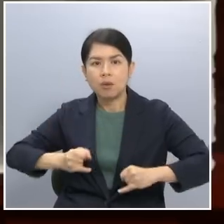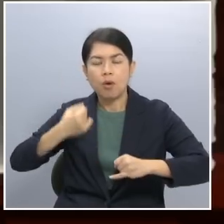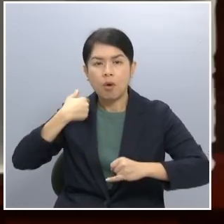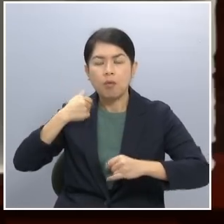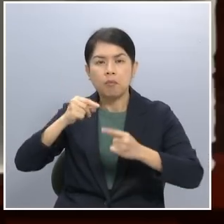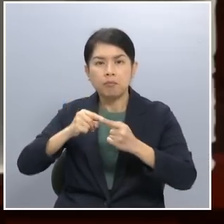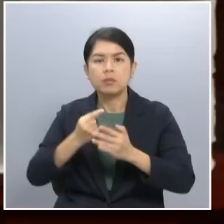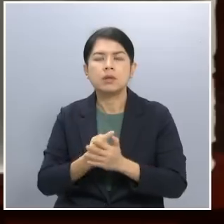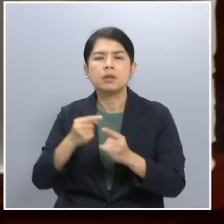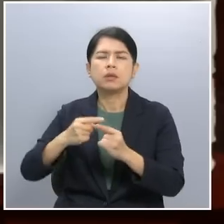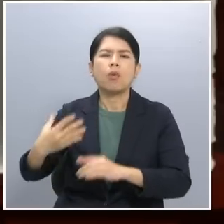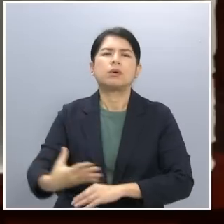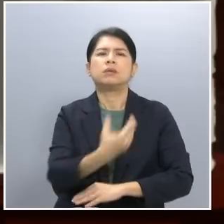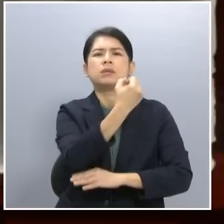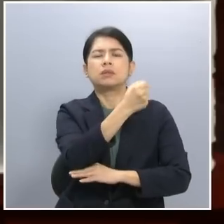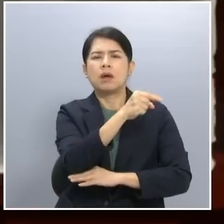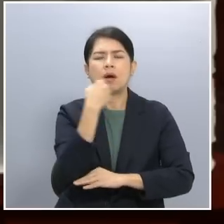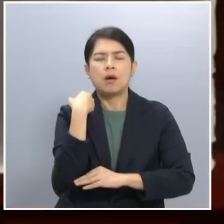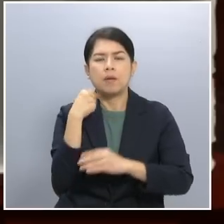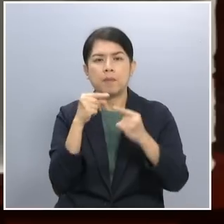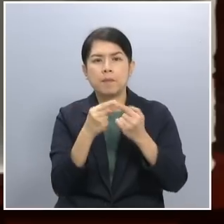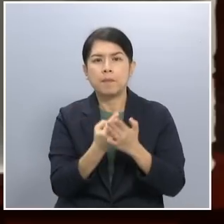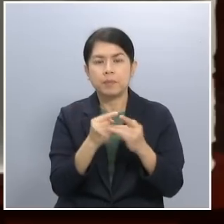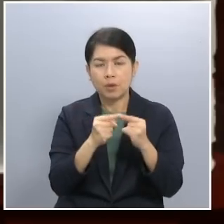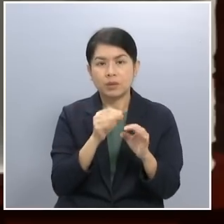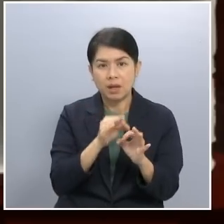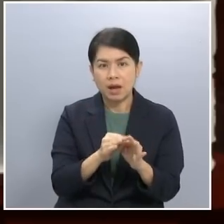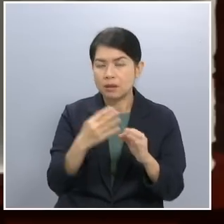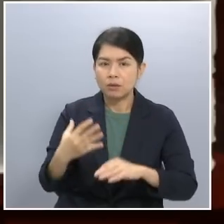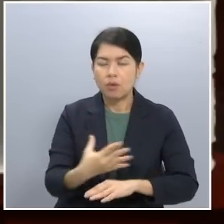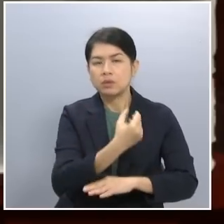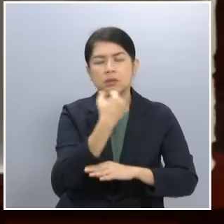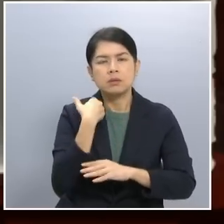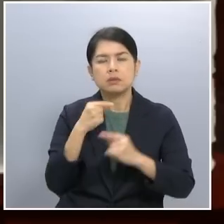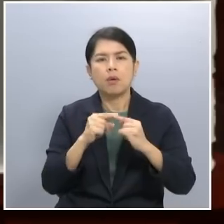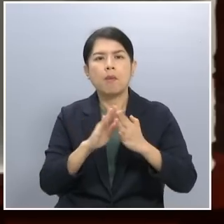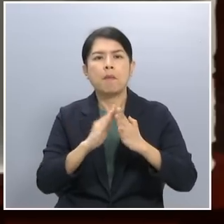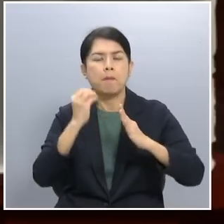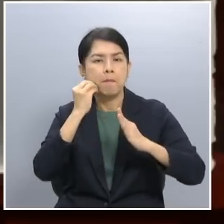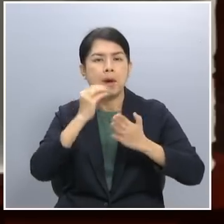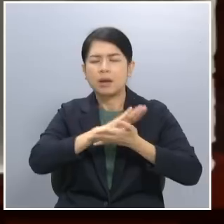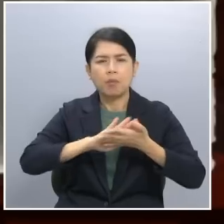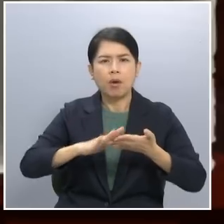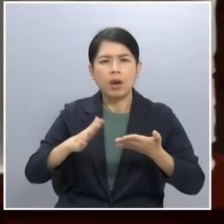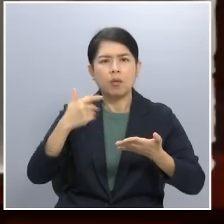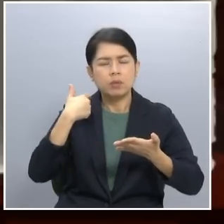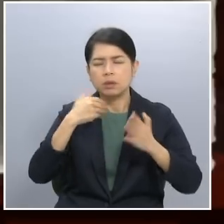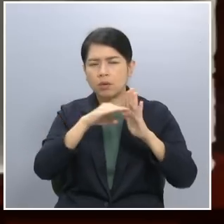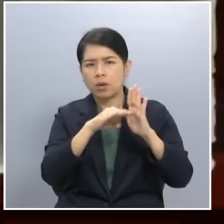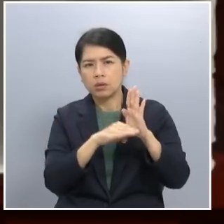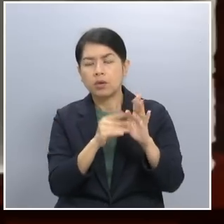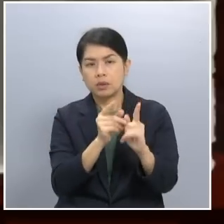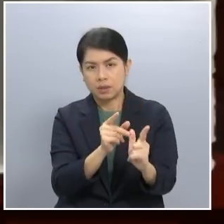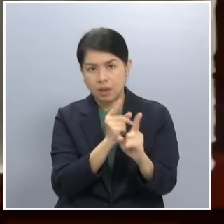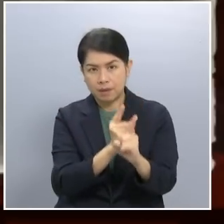างชั้นศาลไปแล้วผ่านกระบวนการของธนาคารไปแล้วไปสู่กรมบังคับคดีนะฮะจนกระทั่ง